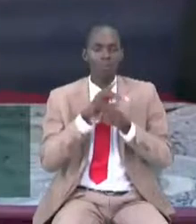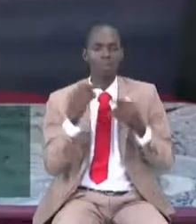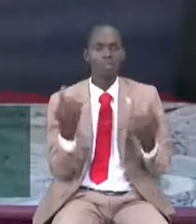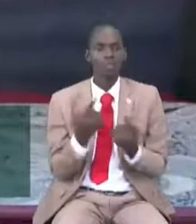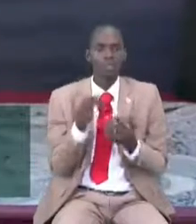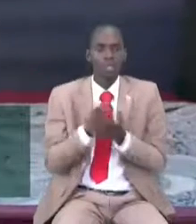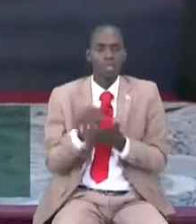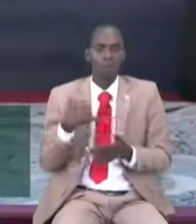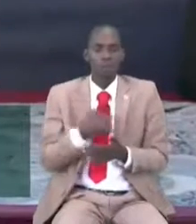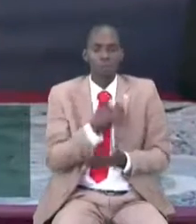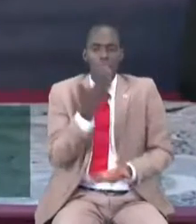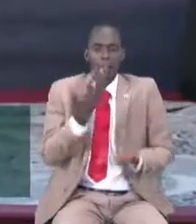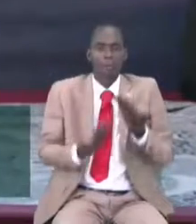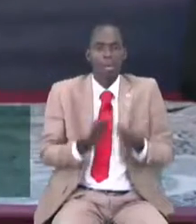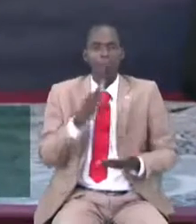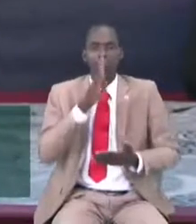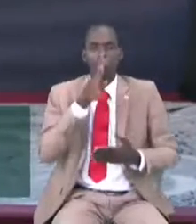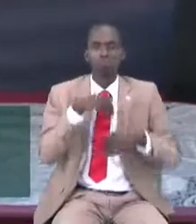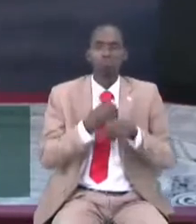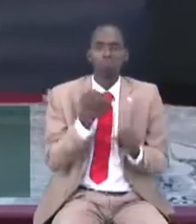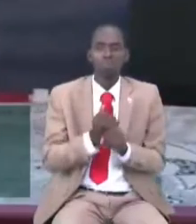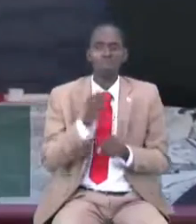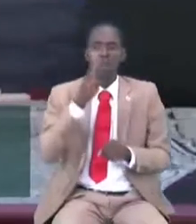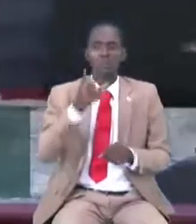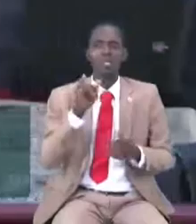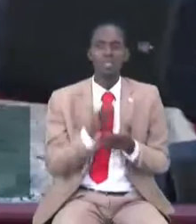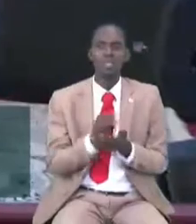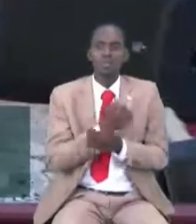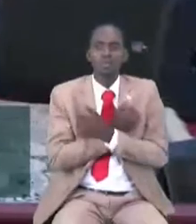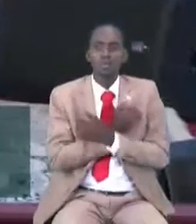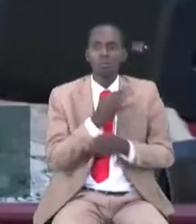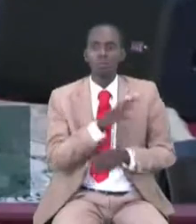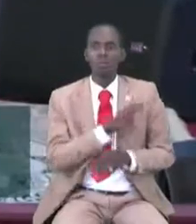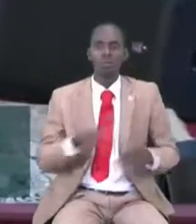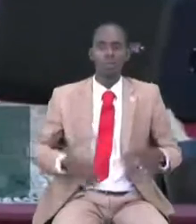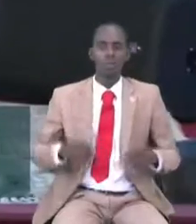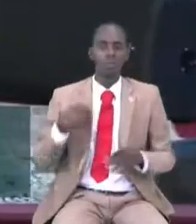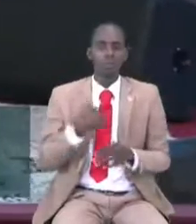afin que nous devenions par l'amour de Christ en lui justice de Dieu.